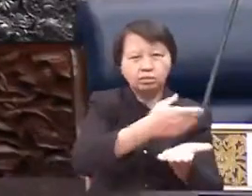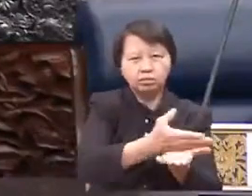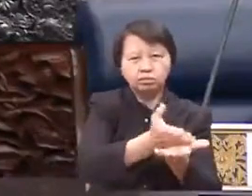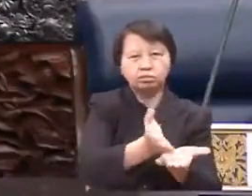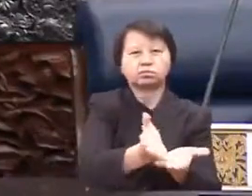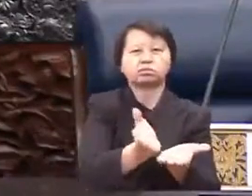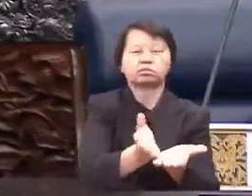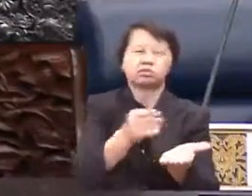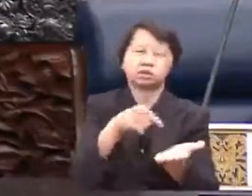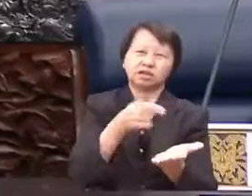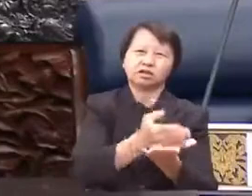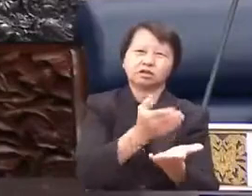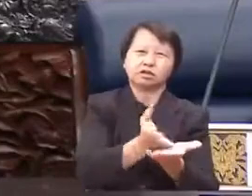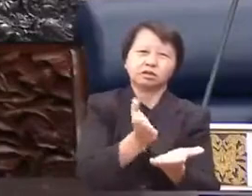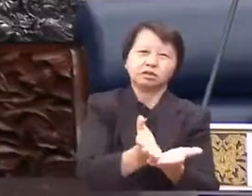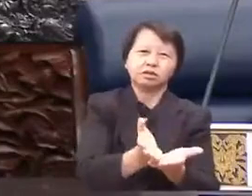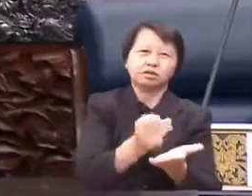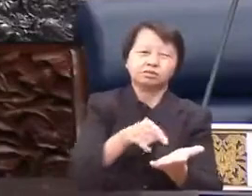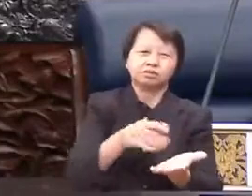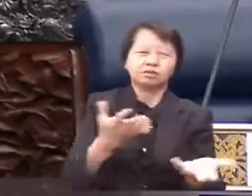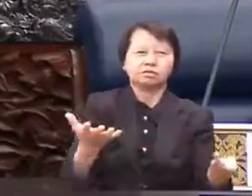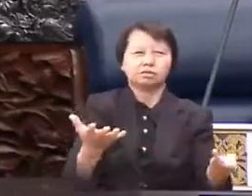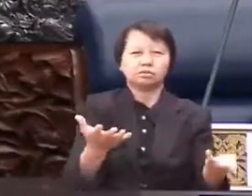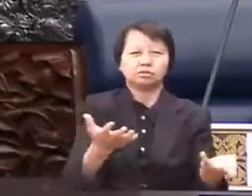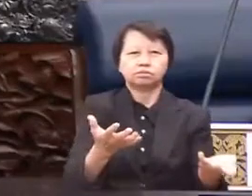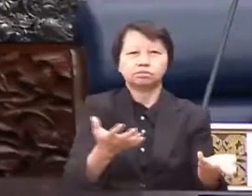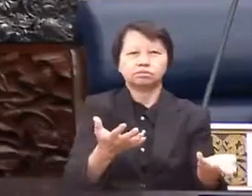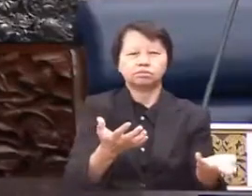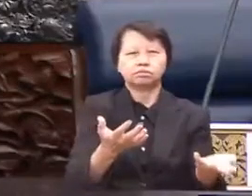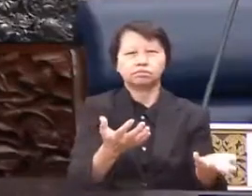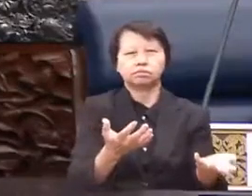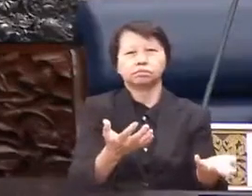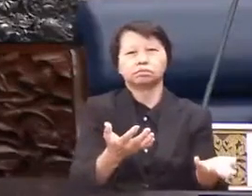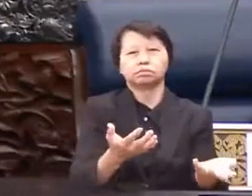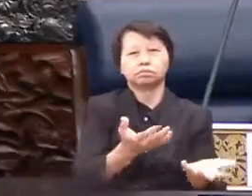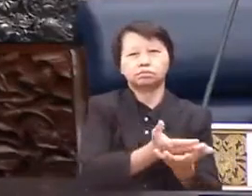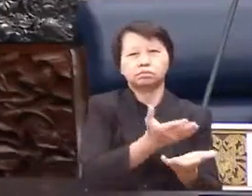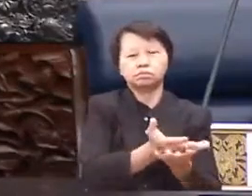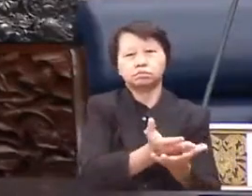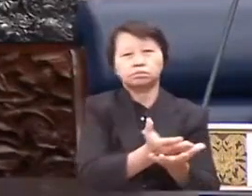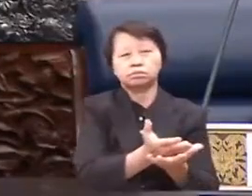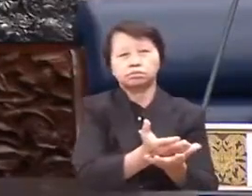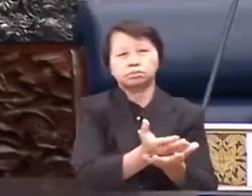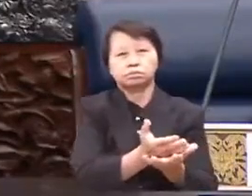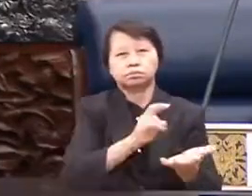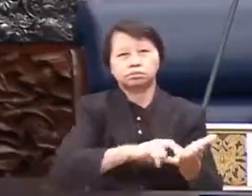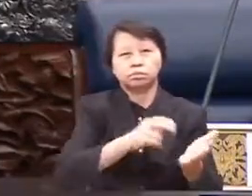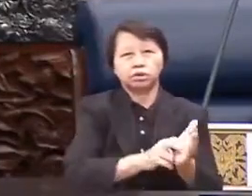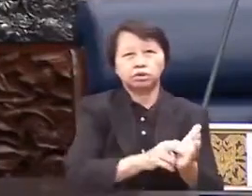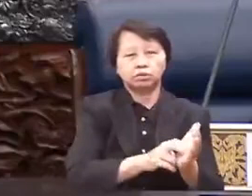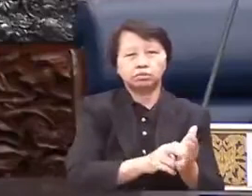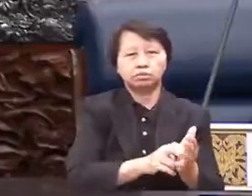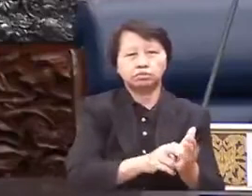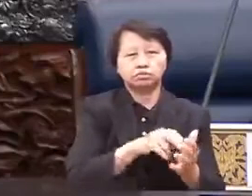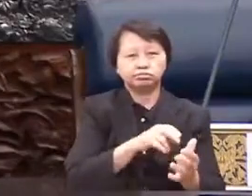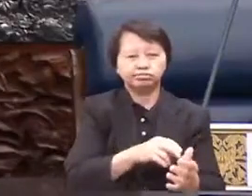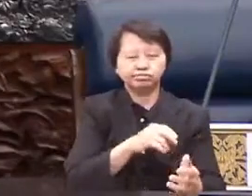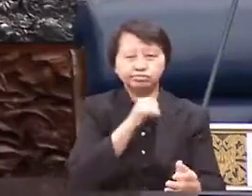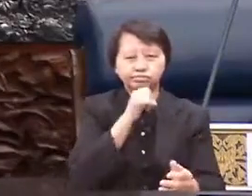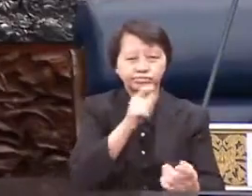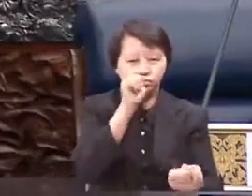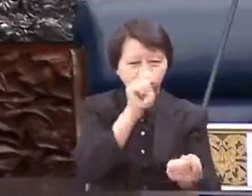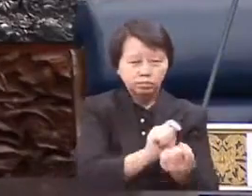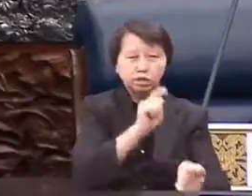yang kurang dari segi pendekatan untuk menentukan